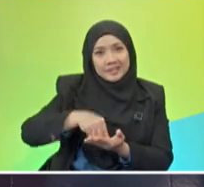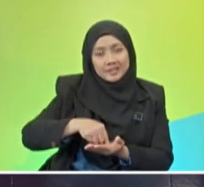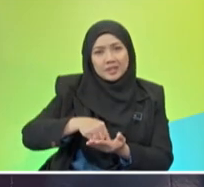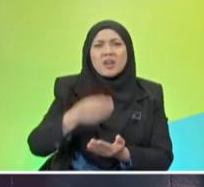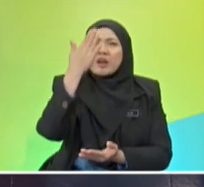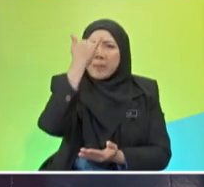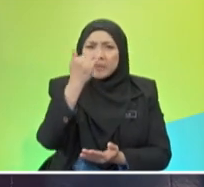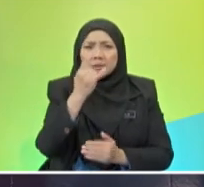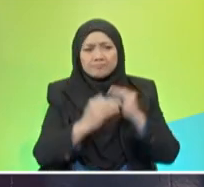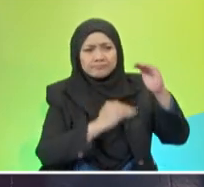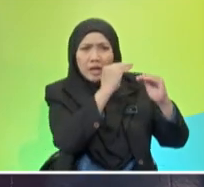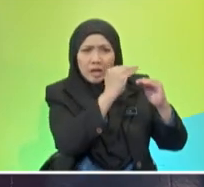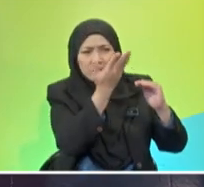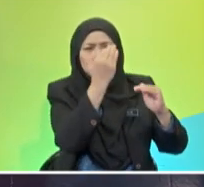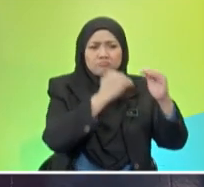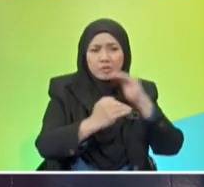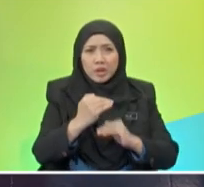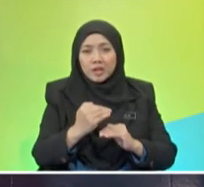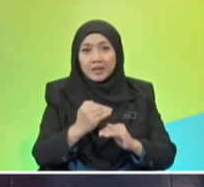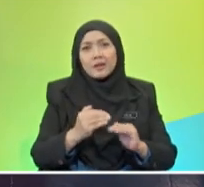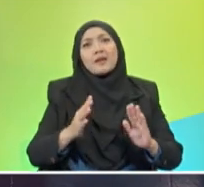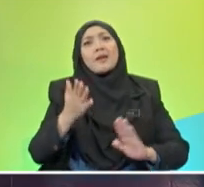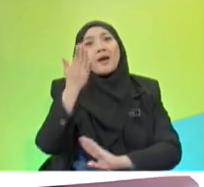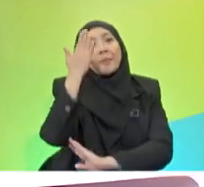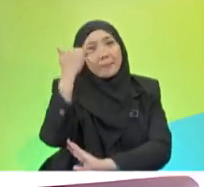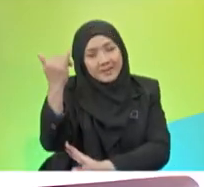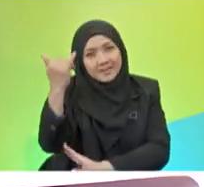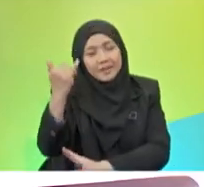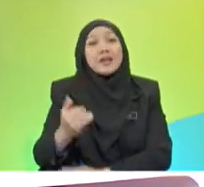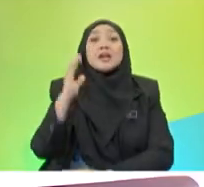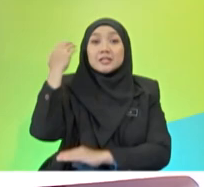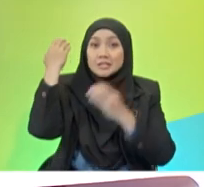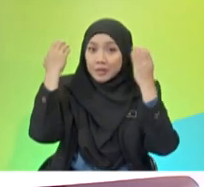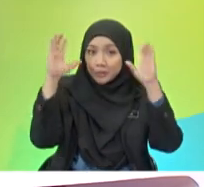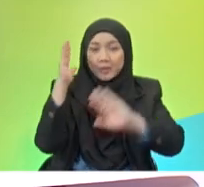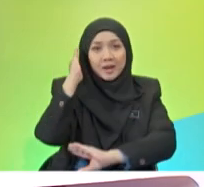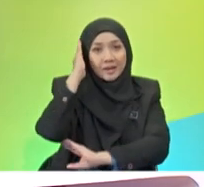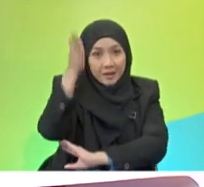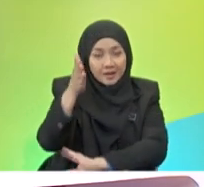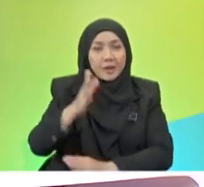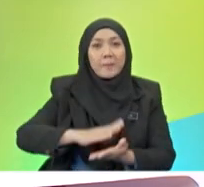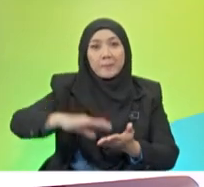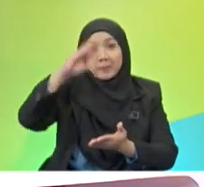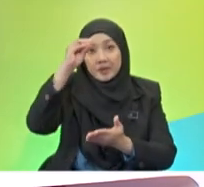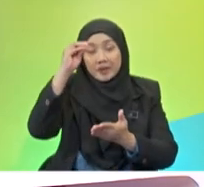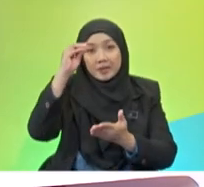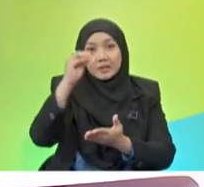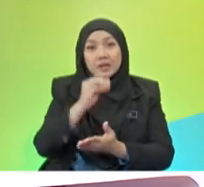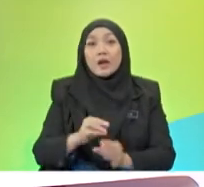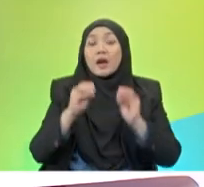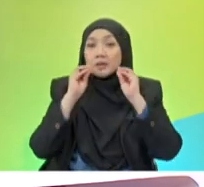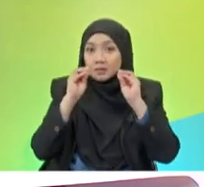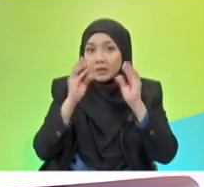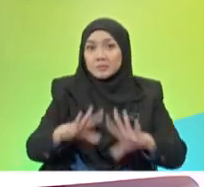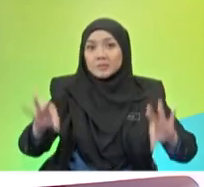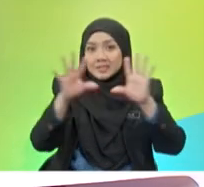kejap-kejap turun dekat nombor ni? Betul. Jadi Cikgu akan bercerita tentang Ifah yang akan pergi melawat rakannya di